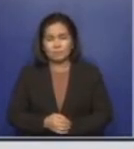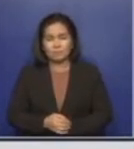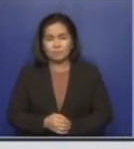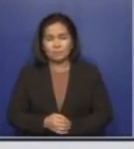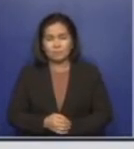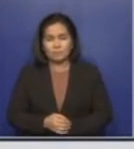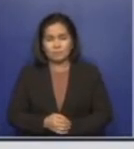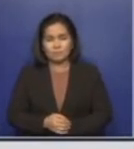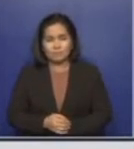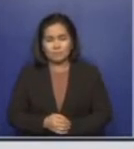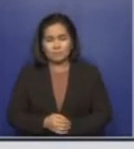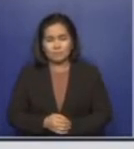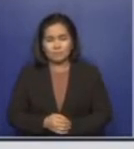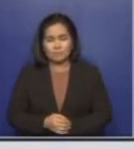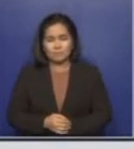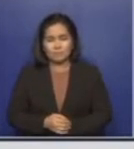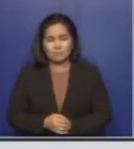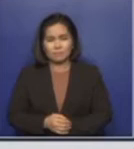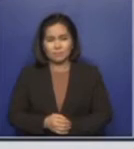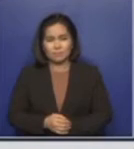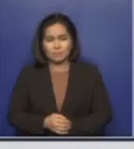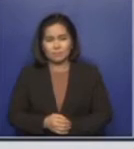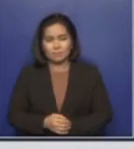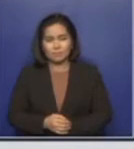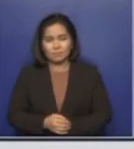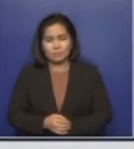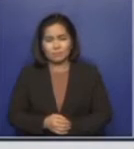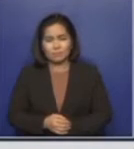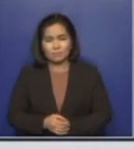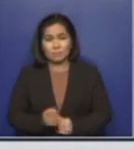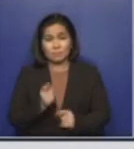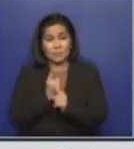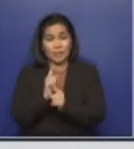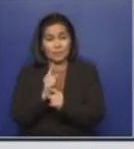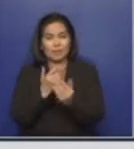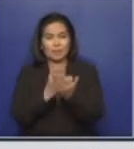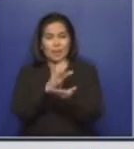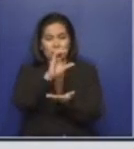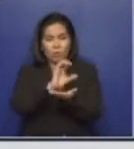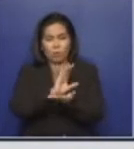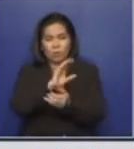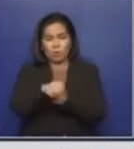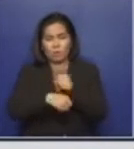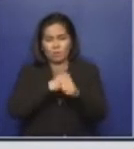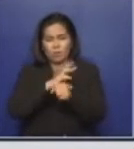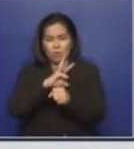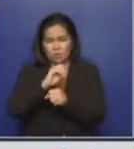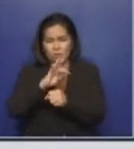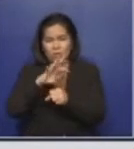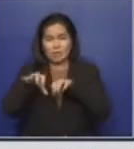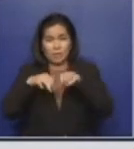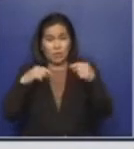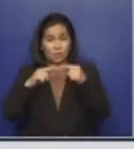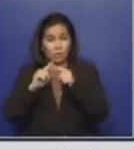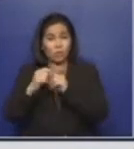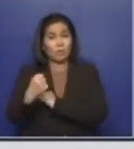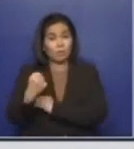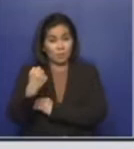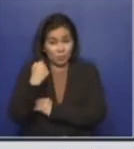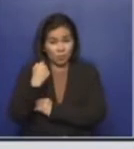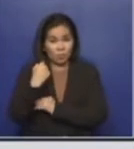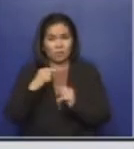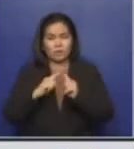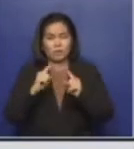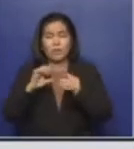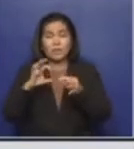งบประมาณฉบับนี้พอจัดในด้านส่งเสริมความมั่นคงเหมือนกันแต่เป็นความมั่นคงด้านจิตใ